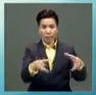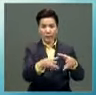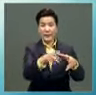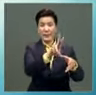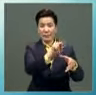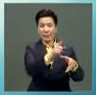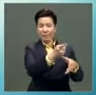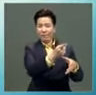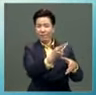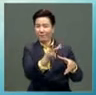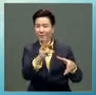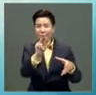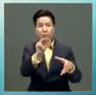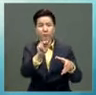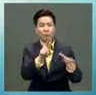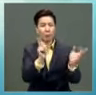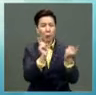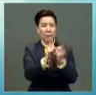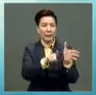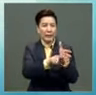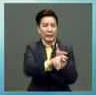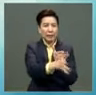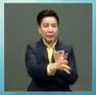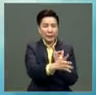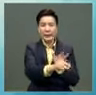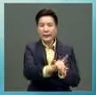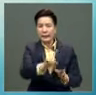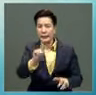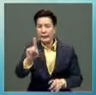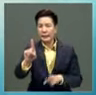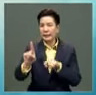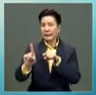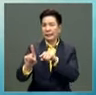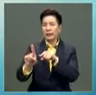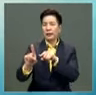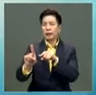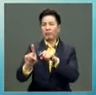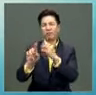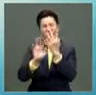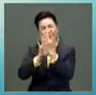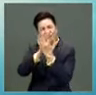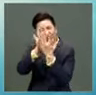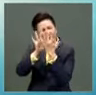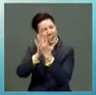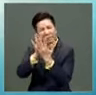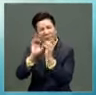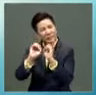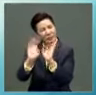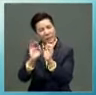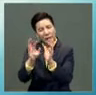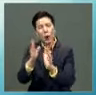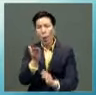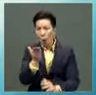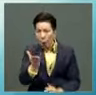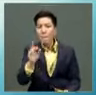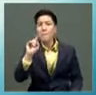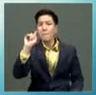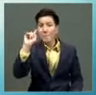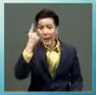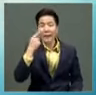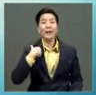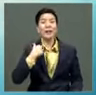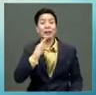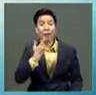ลบนะครับไม่พบเชื้อ1คนก็ยังกำกวมก็เลยต้องมีการตรวจใหม่อย่างที่เคยได้แจ้ง